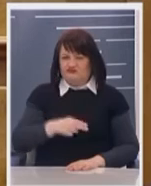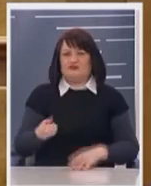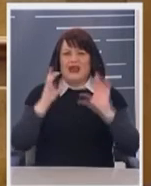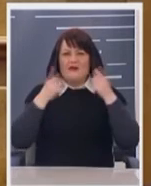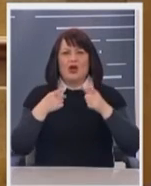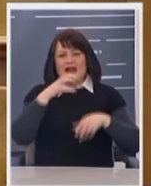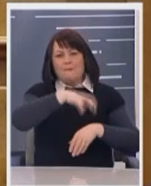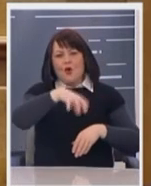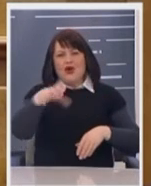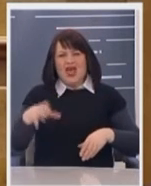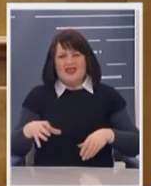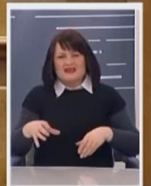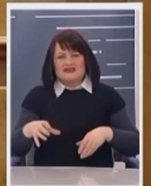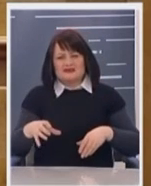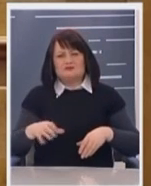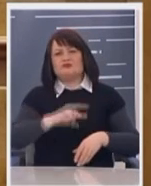μία.